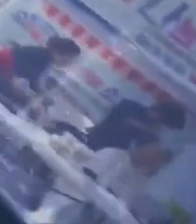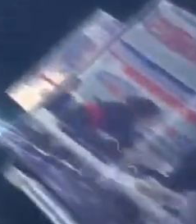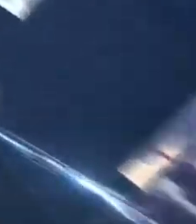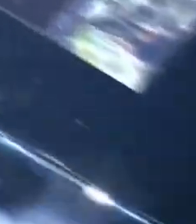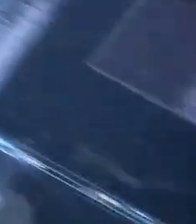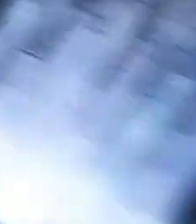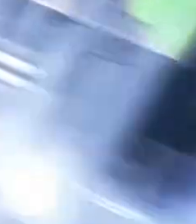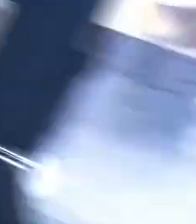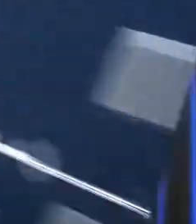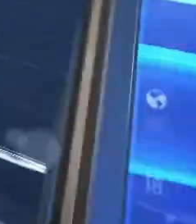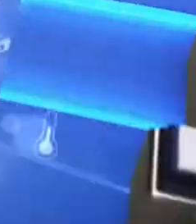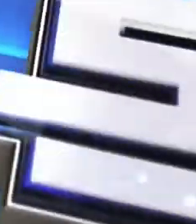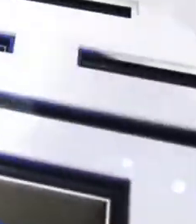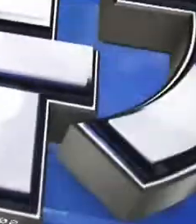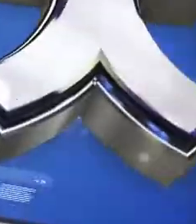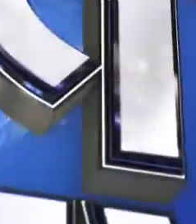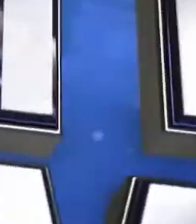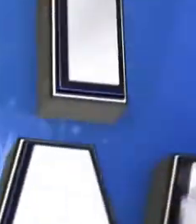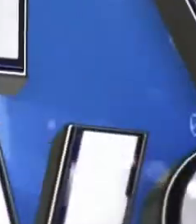으